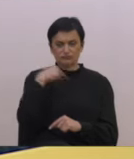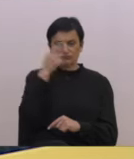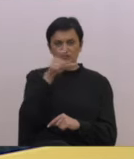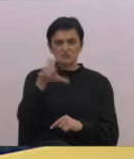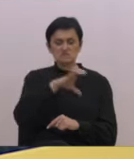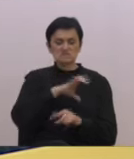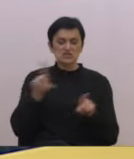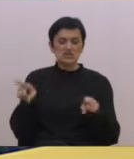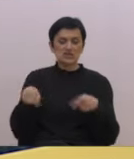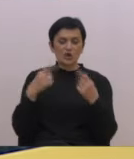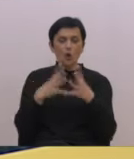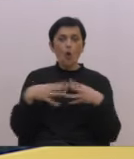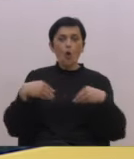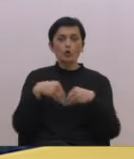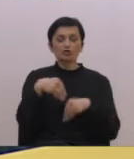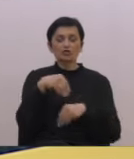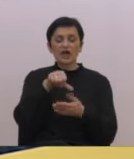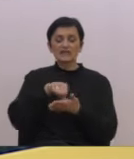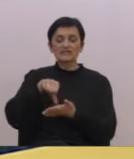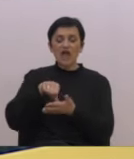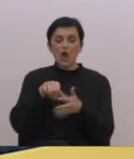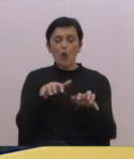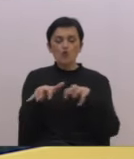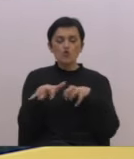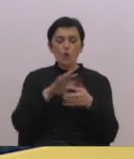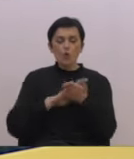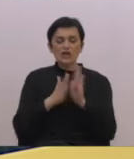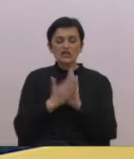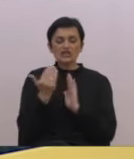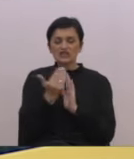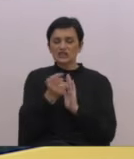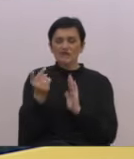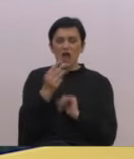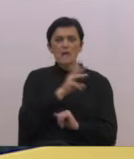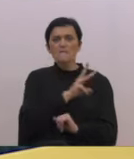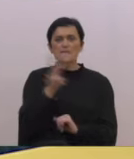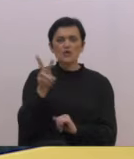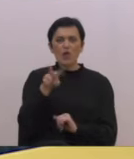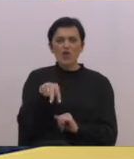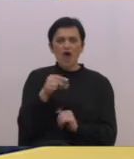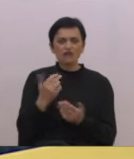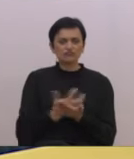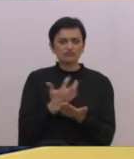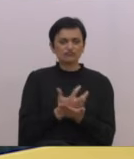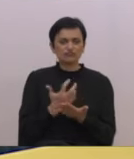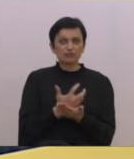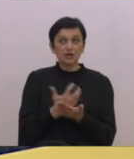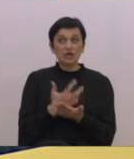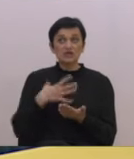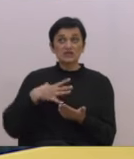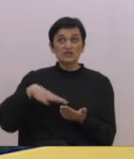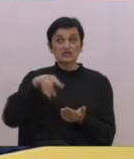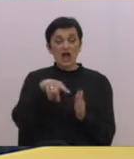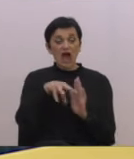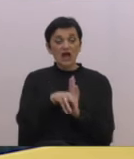ოჯახის წევრები კორუფციული გარიგებით თქვენი მილიონობით ლაშოულობენ, საქართველოში